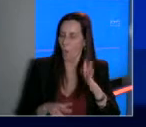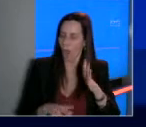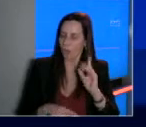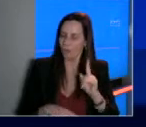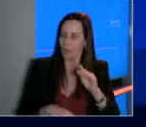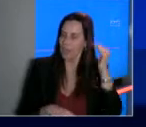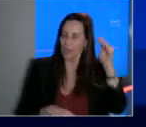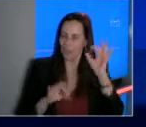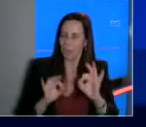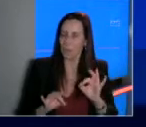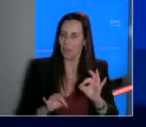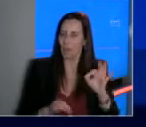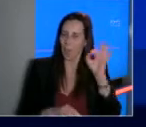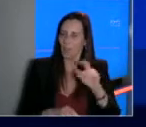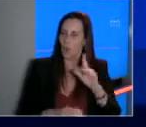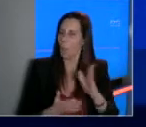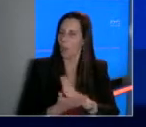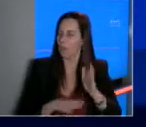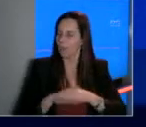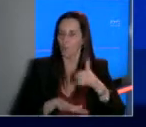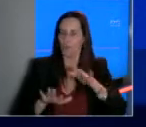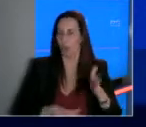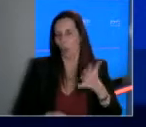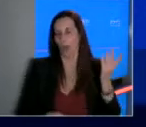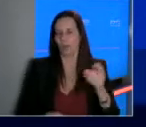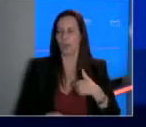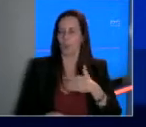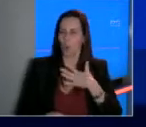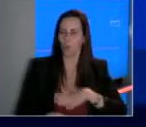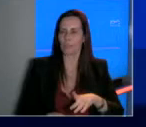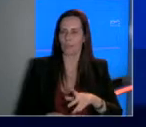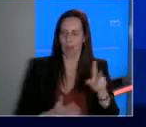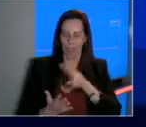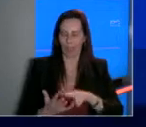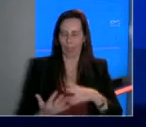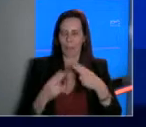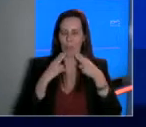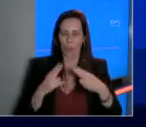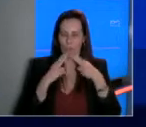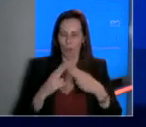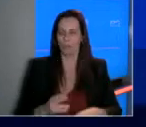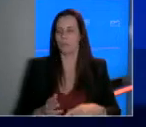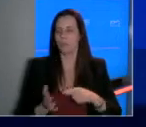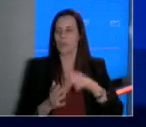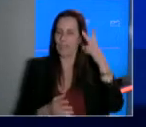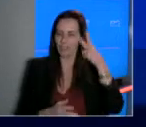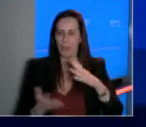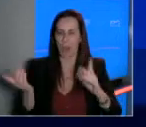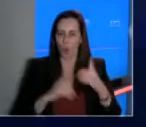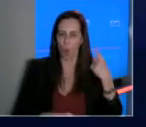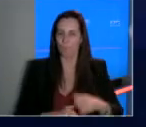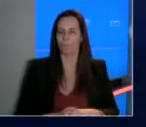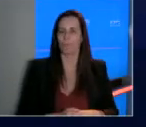מאוד להיות שגנץ באמת עדיין לא בשל להיות ראש ממשלה. אני רוצה רגע להקריא לך כמה מהתגובות, כדי שתביני מה